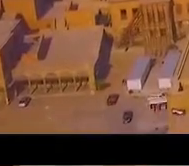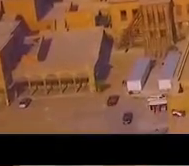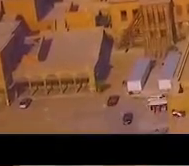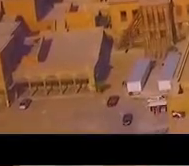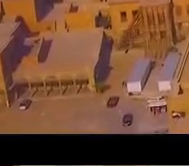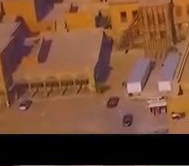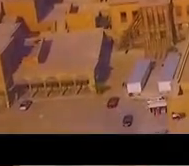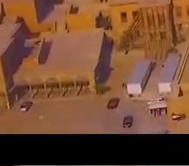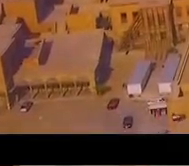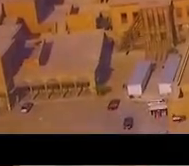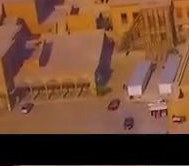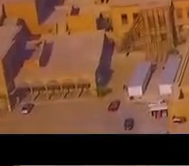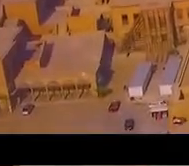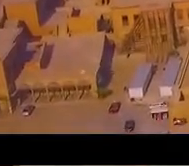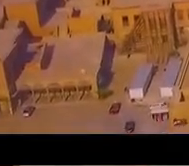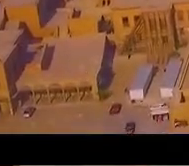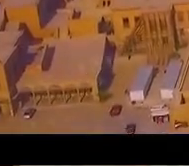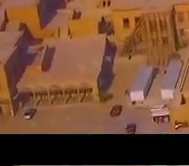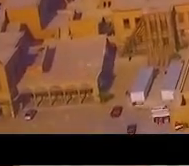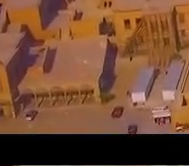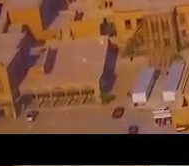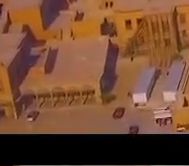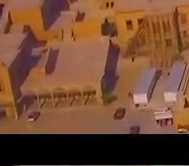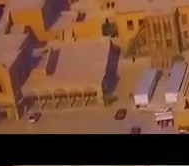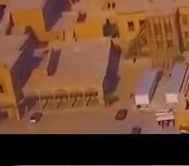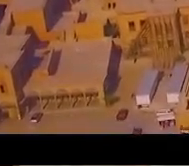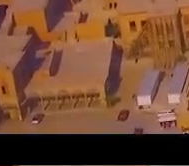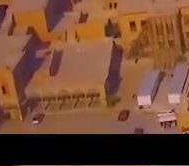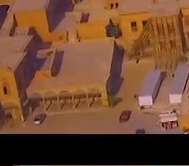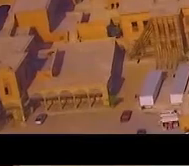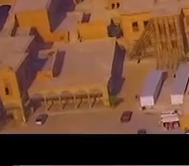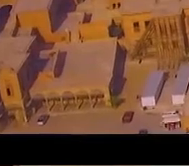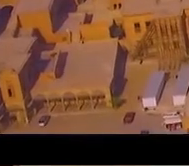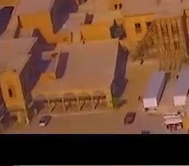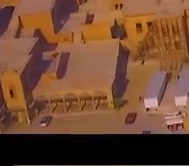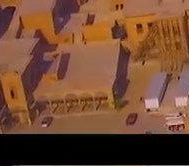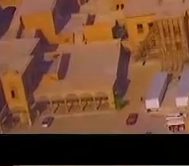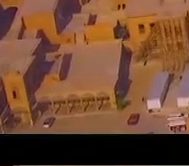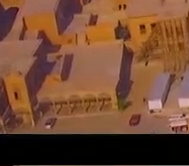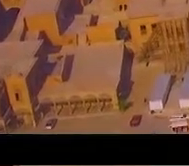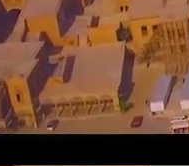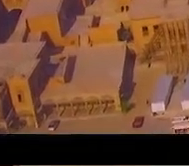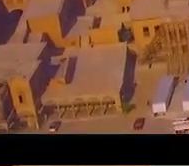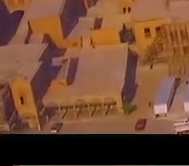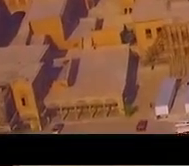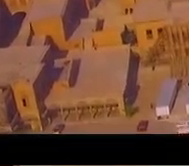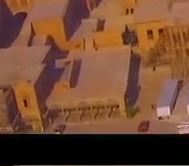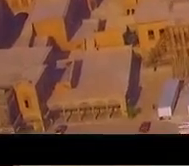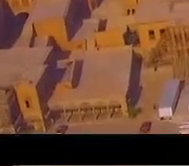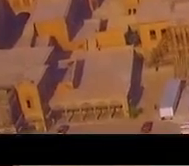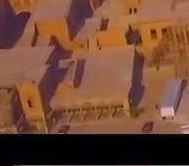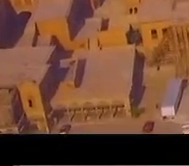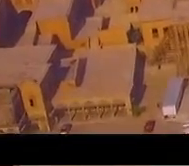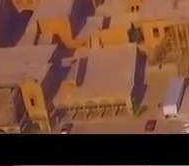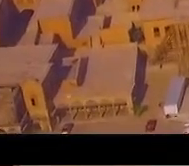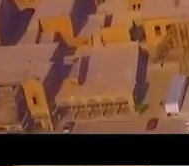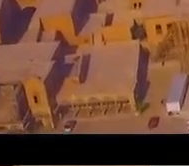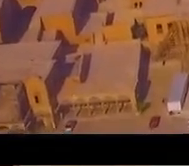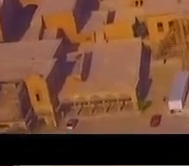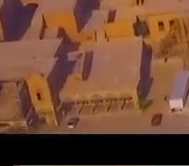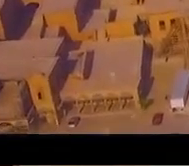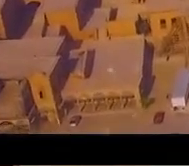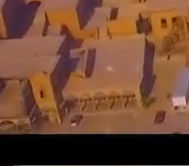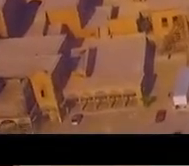الحمد لله رب العالمين، وصل اللهم وسلم على المبعوث